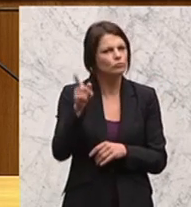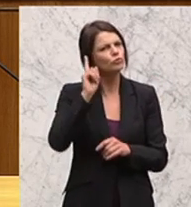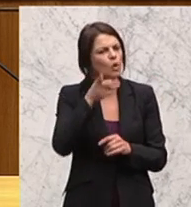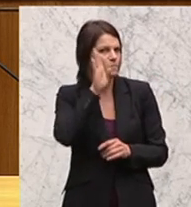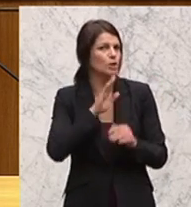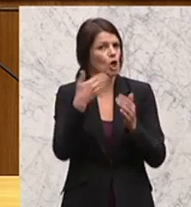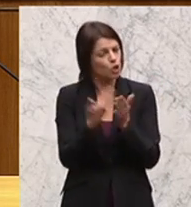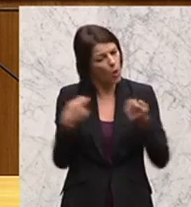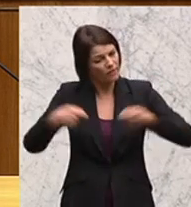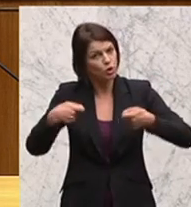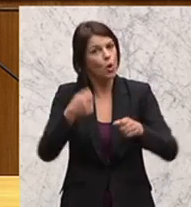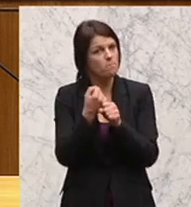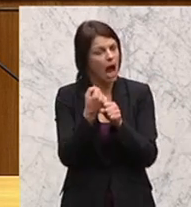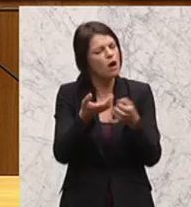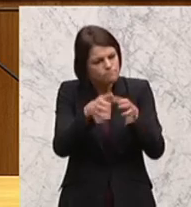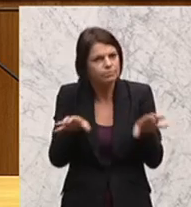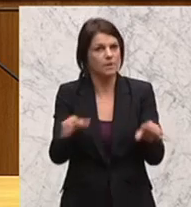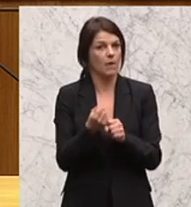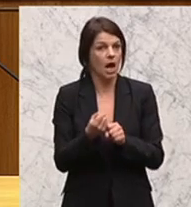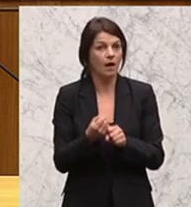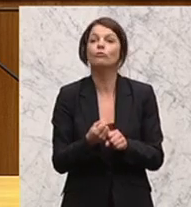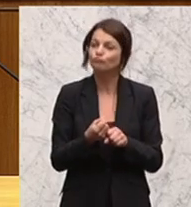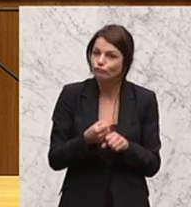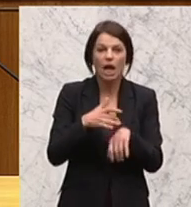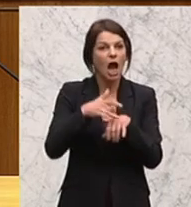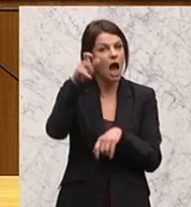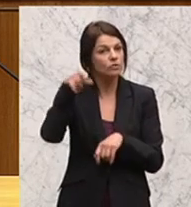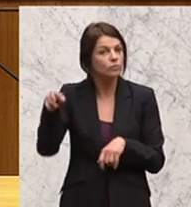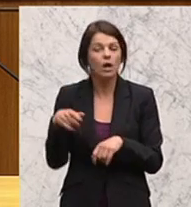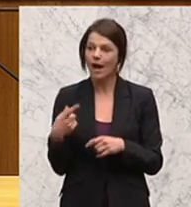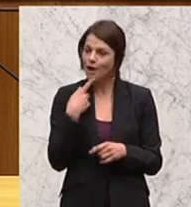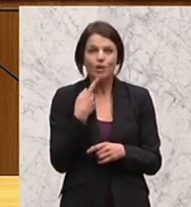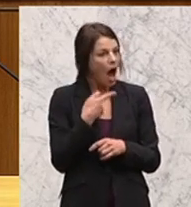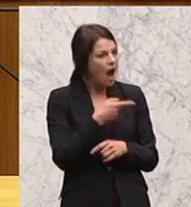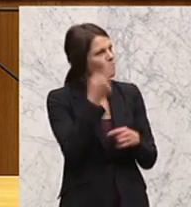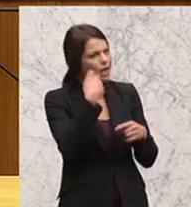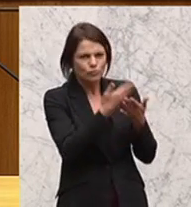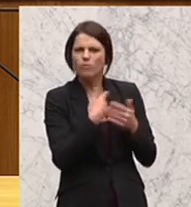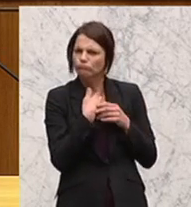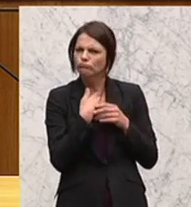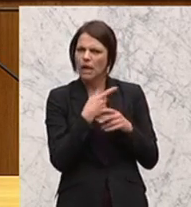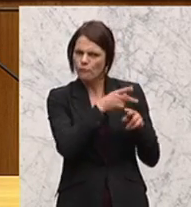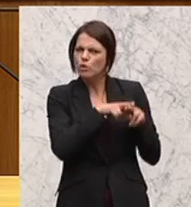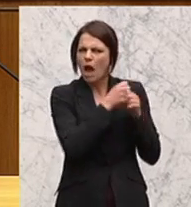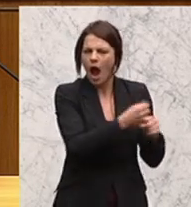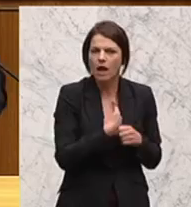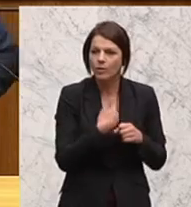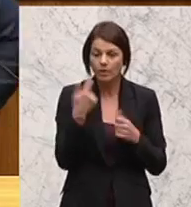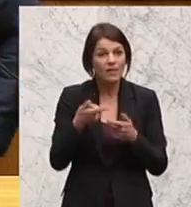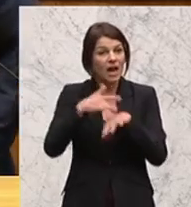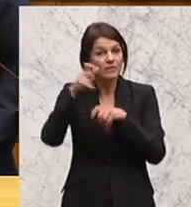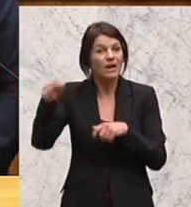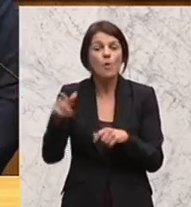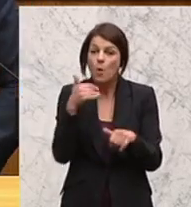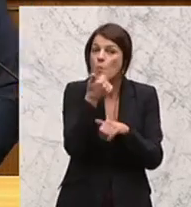die entsprechenden Investitionen zu setzen. Da haben sich auch die Gastronomen darauf verlassen. Und die Gastronomen haben über 100 Millionen